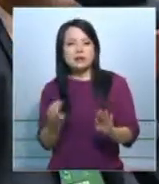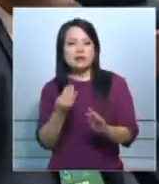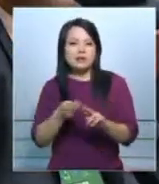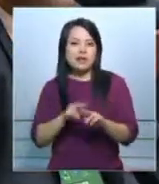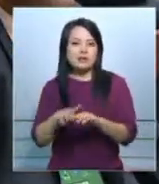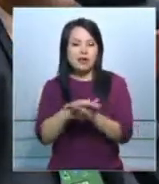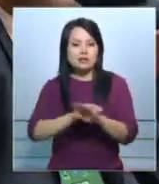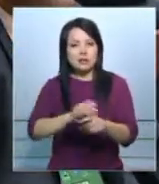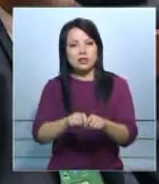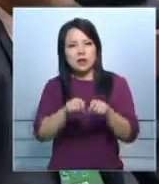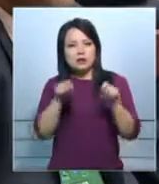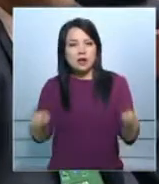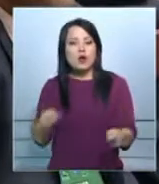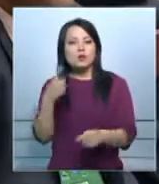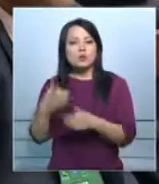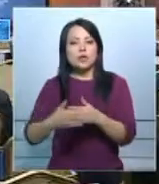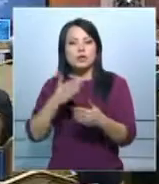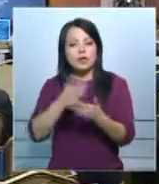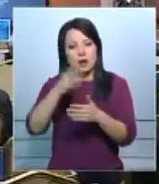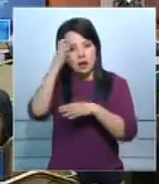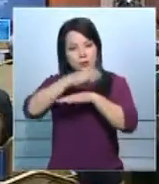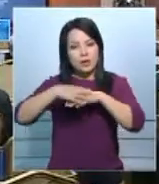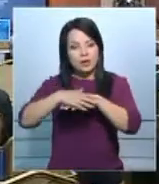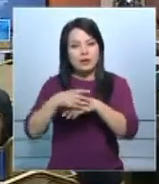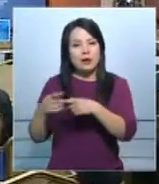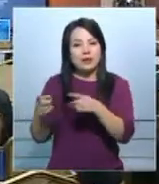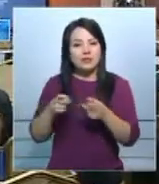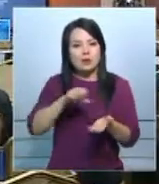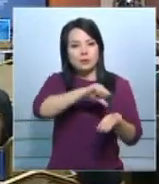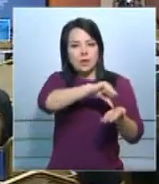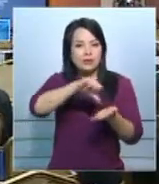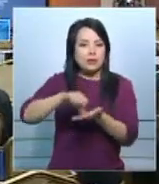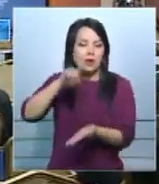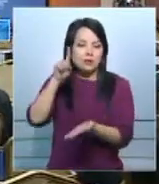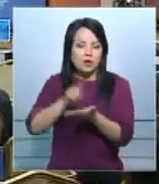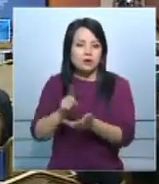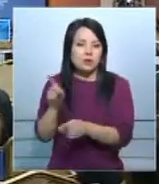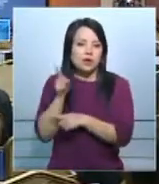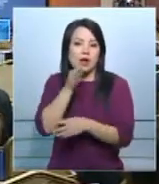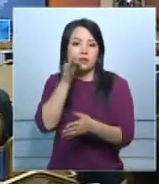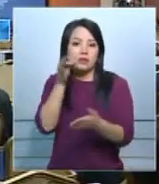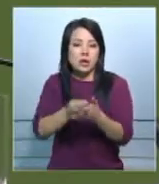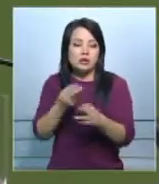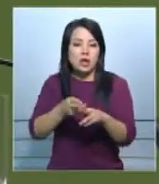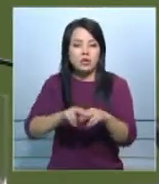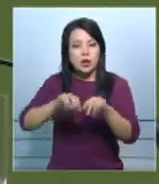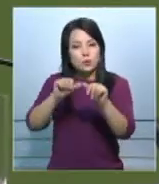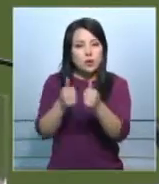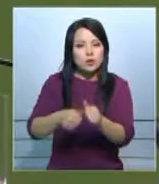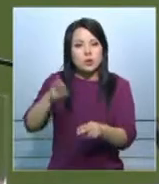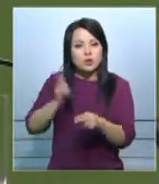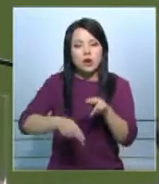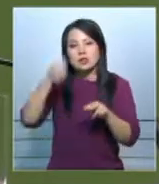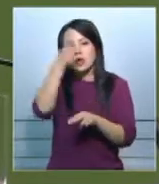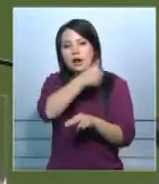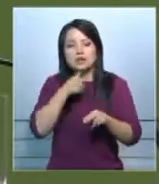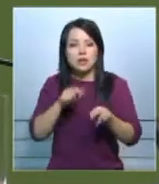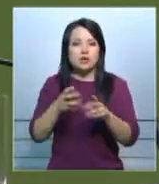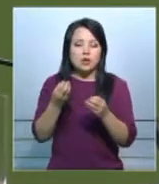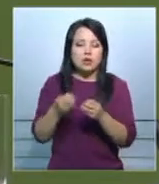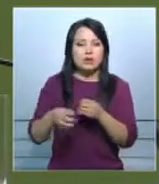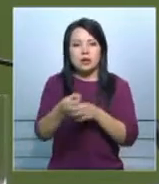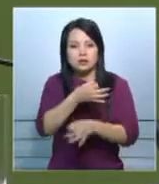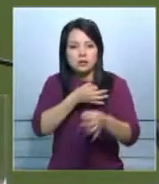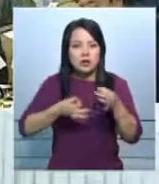Жалпы әлемдік шараға 100-ге тарта мемлекет қатысады деп күтілуде. Сол үшін ұйымдастырушылар жыл аяғына дейін тағы бірнеше елмен шар